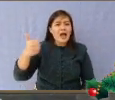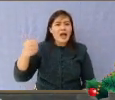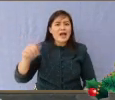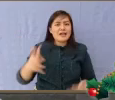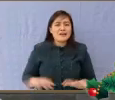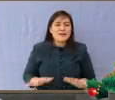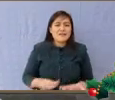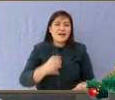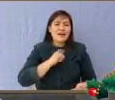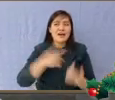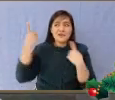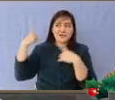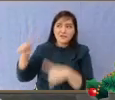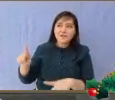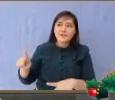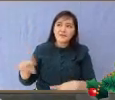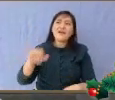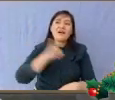Hinatak-hatak pa niya si mercy.